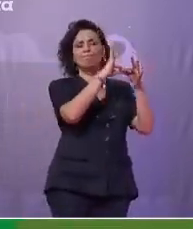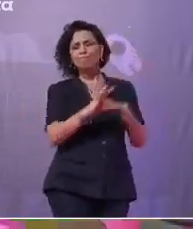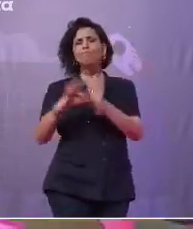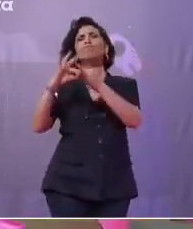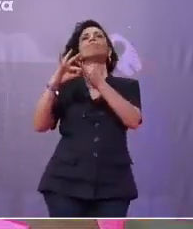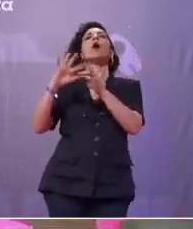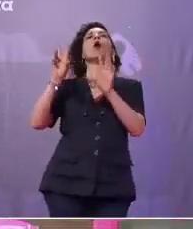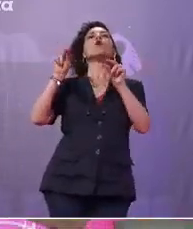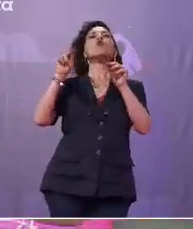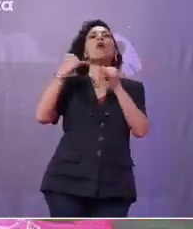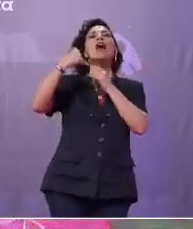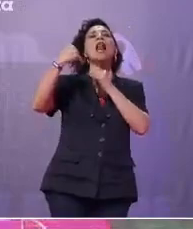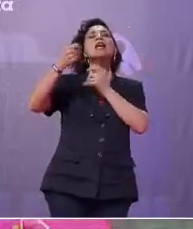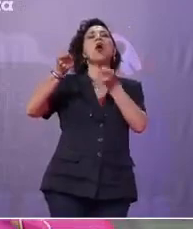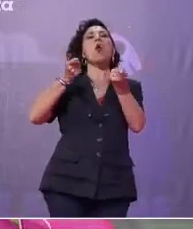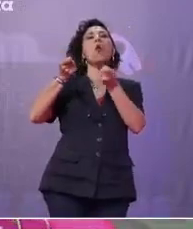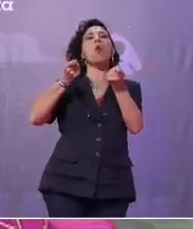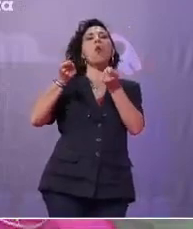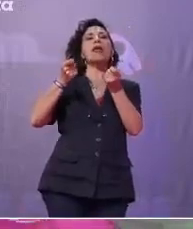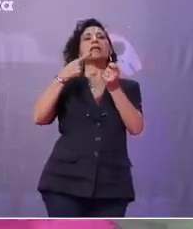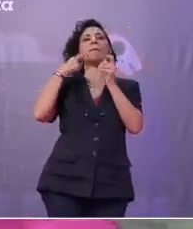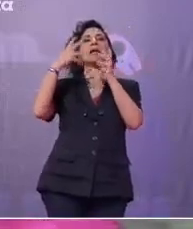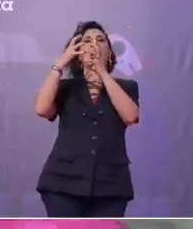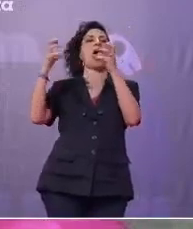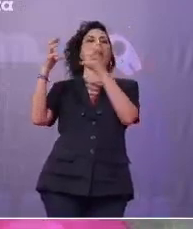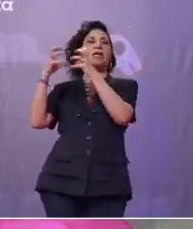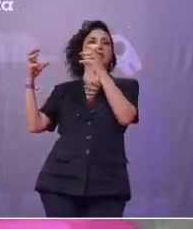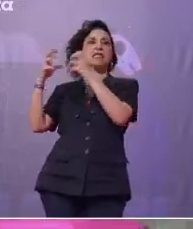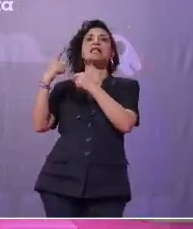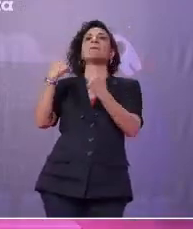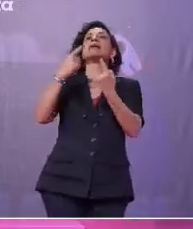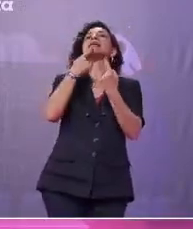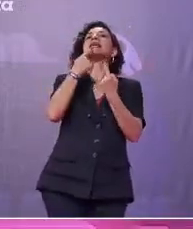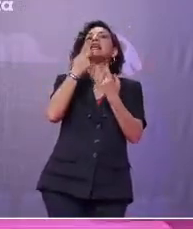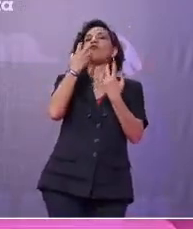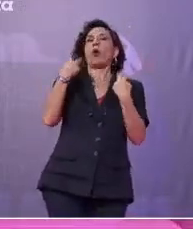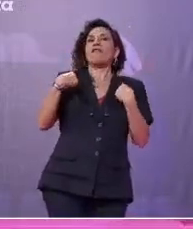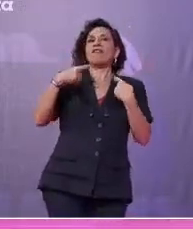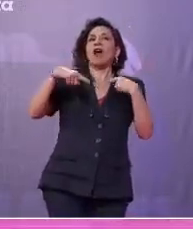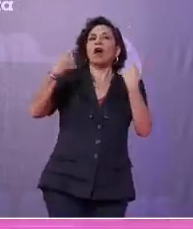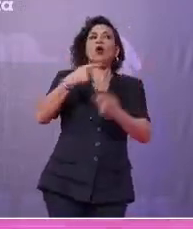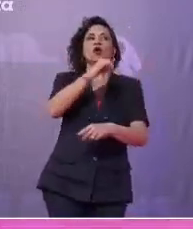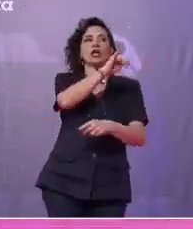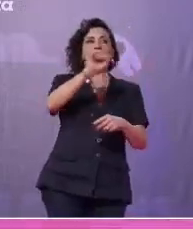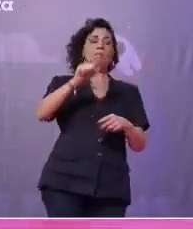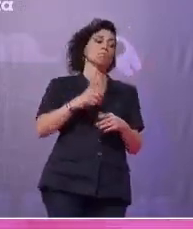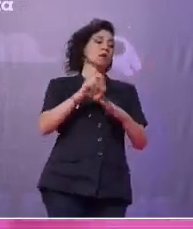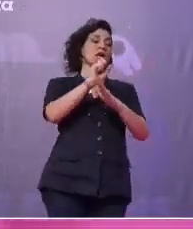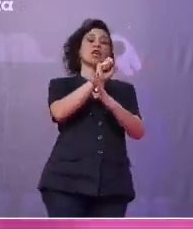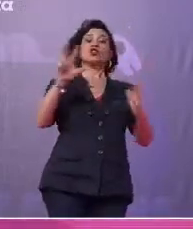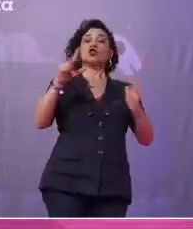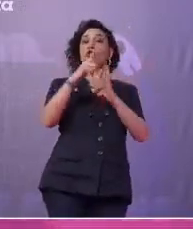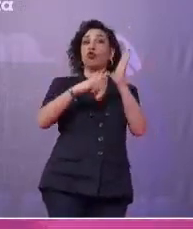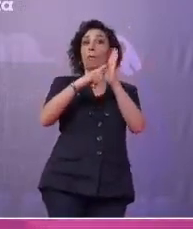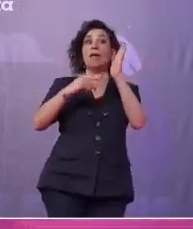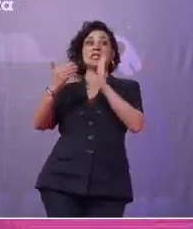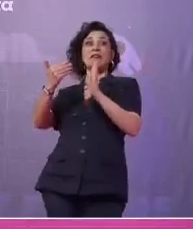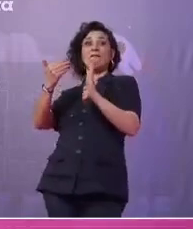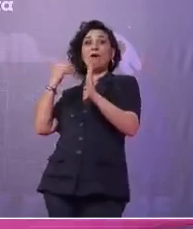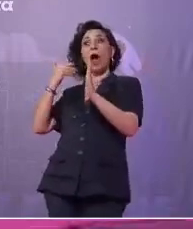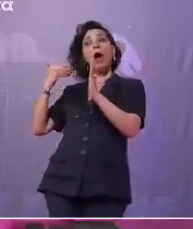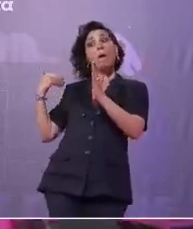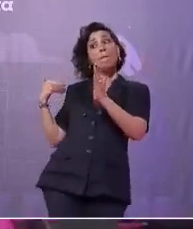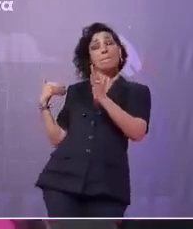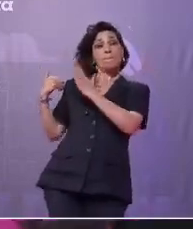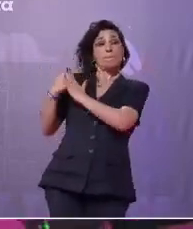sopravvivere a questa rivoluzione dell'intelligenza artificiale fino a 18 mesi fa un'era geologica fa se